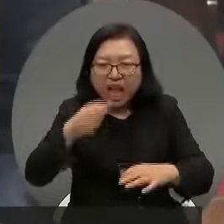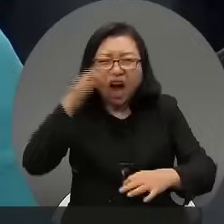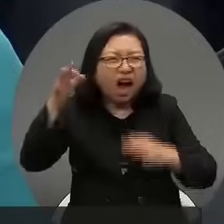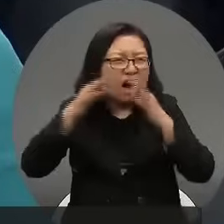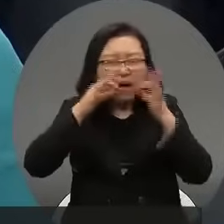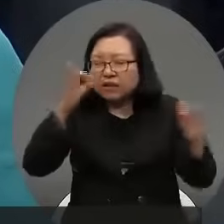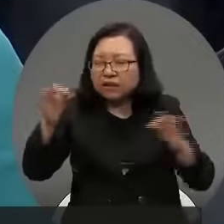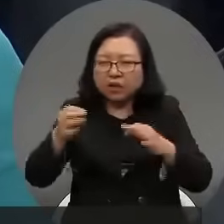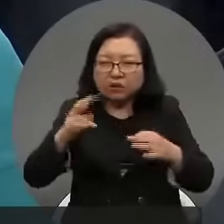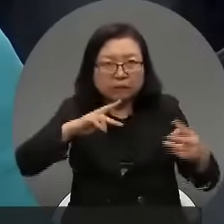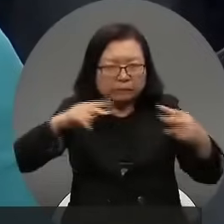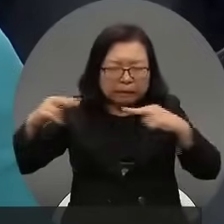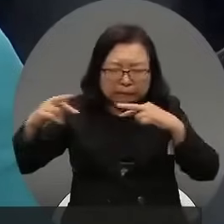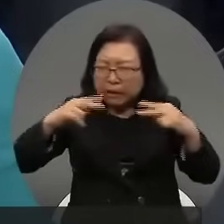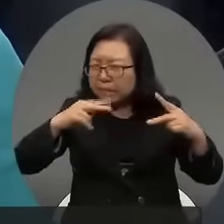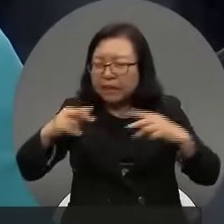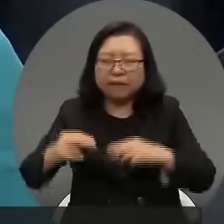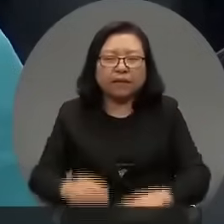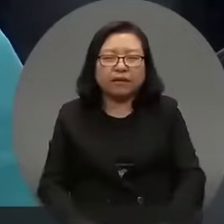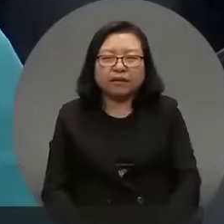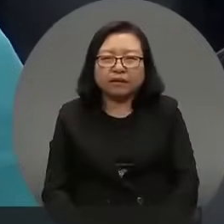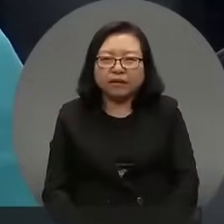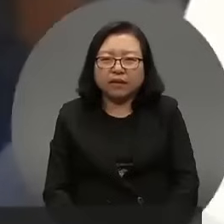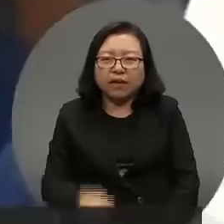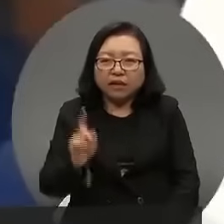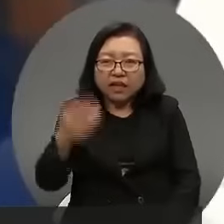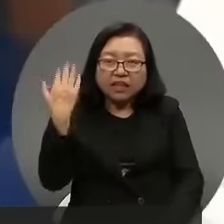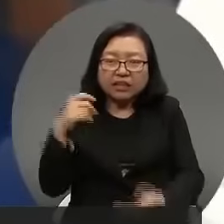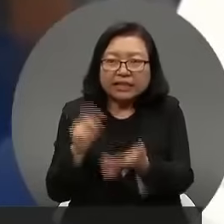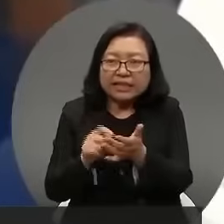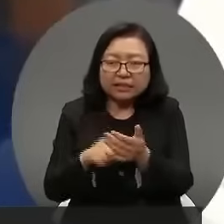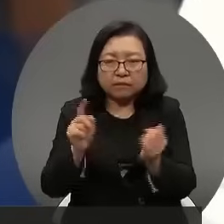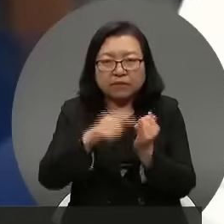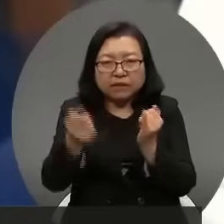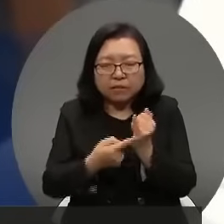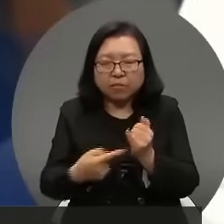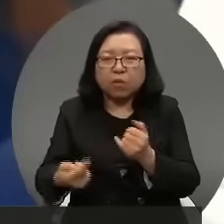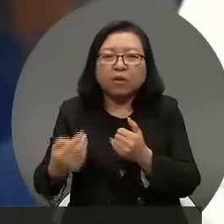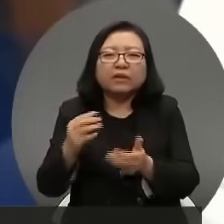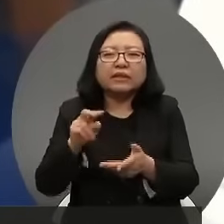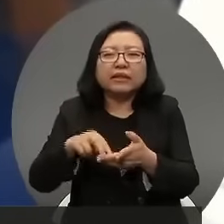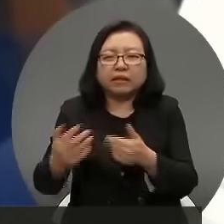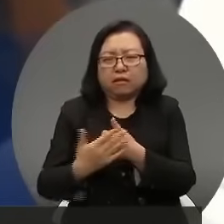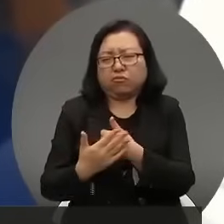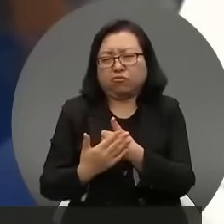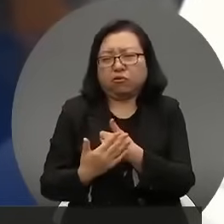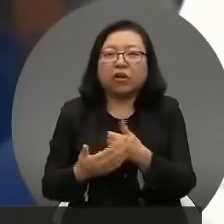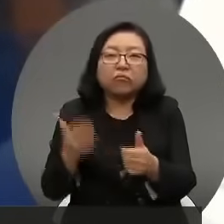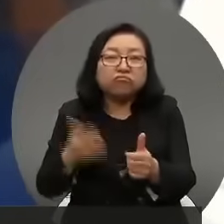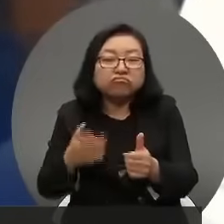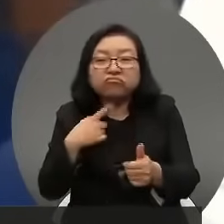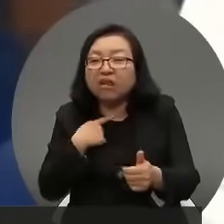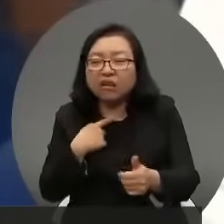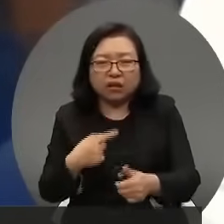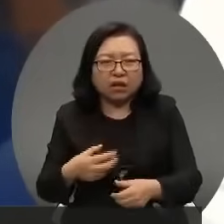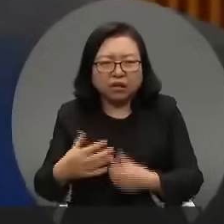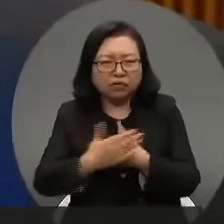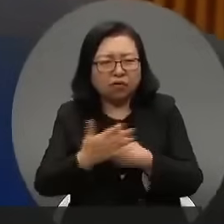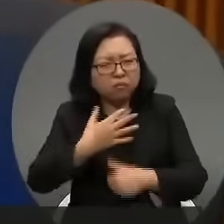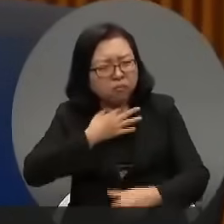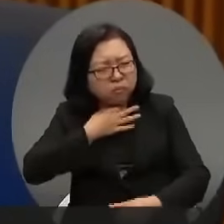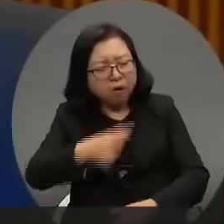양측의 팽팽한 입장차만 확인했습니다. 3번 센터, 응급센터 지원하라고 할 때 뭐 하셨습니까? 하나도 지원한 거